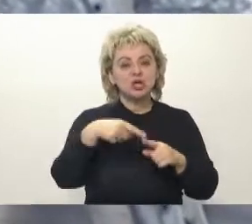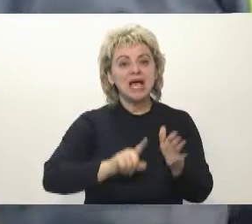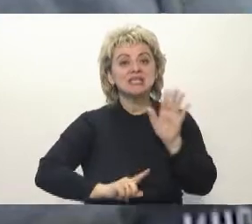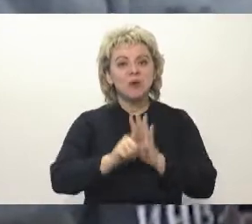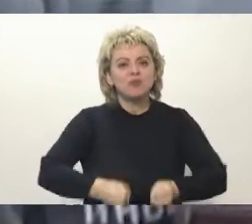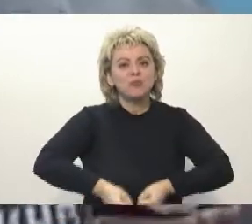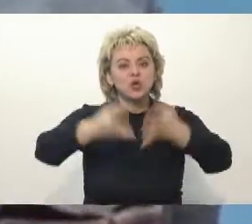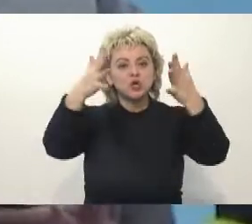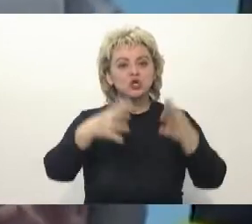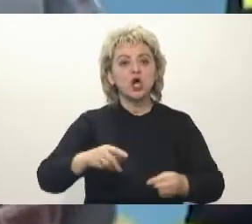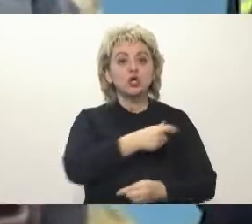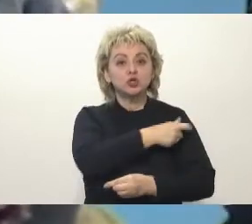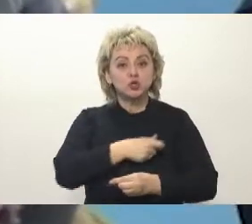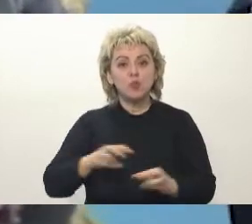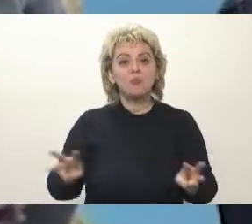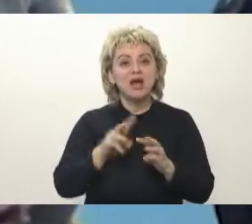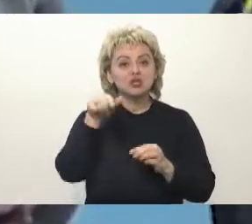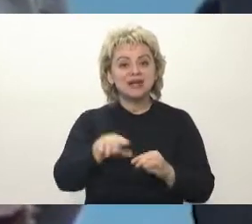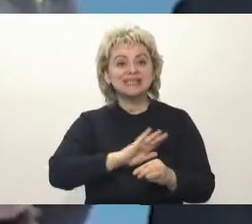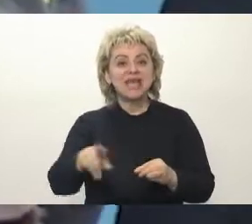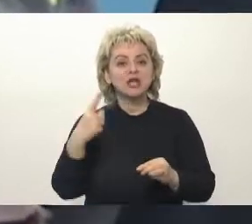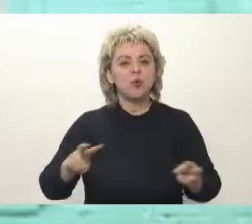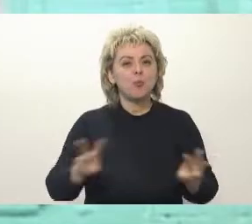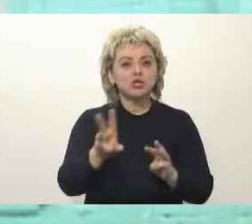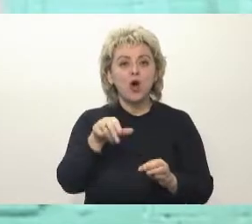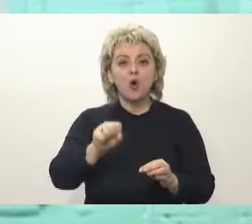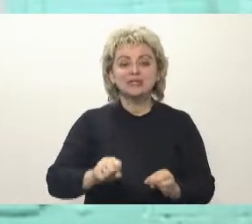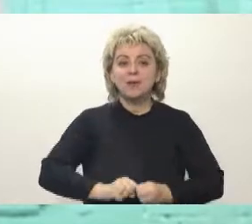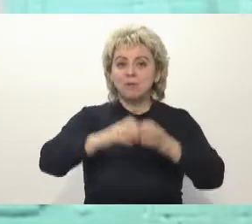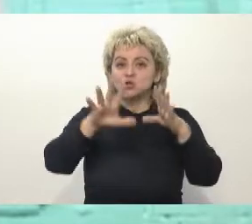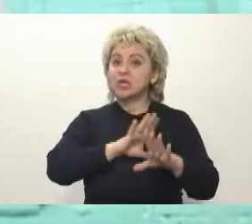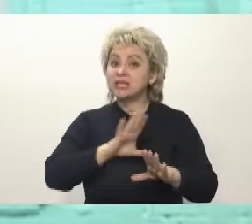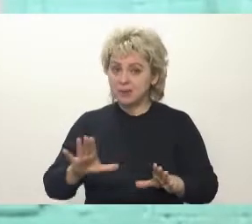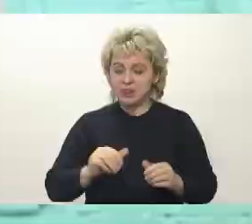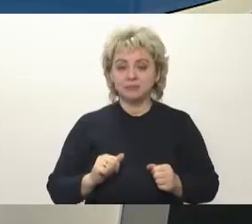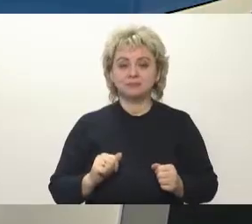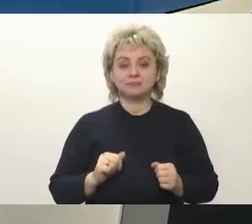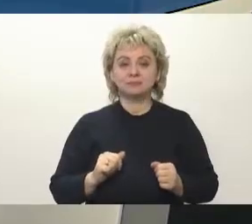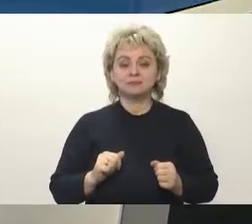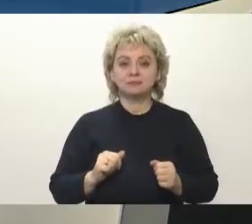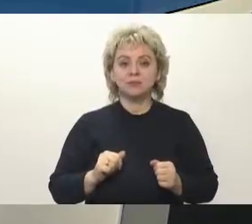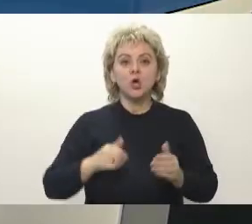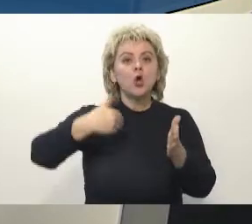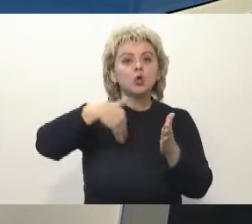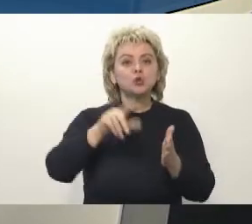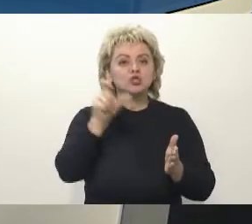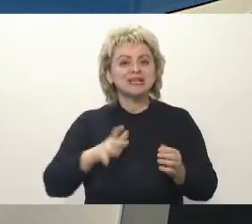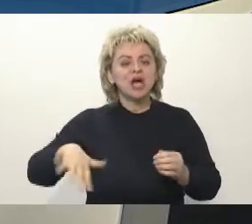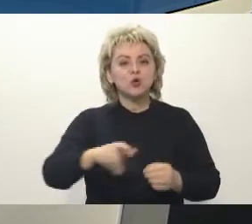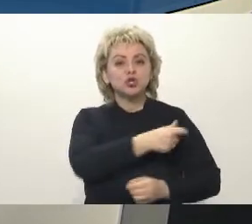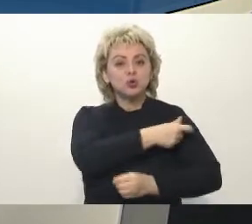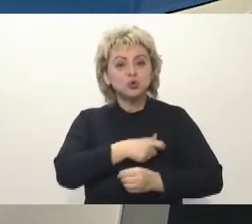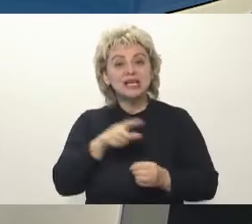для запуска фейерверков дежурили пожарные. И ни одного пожара от пиротехники не было. Лучших